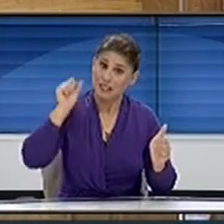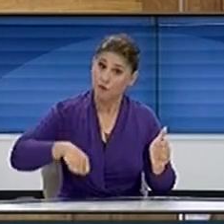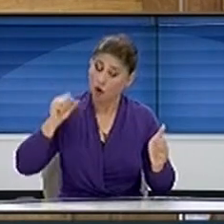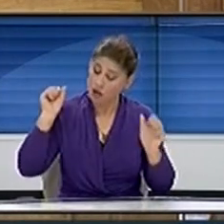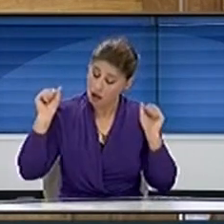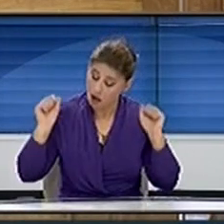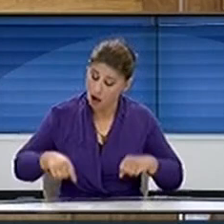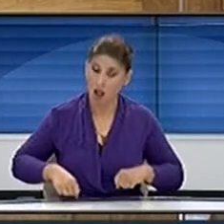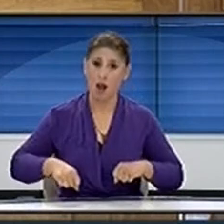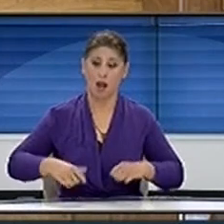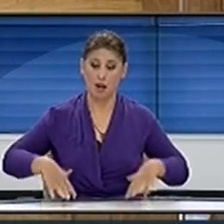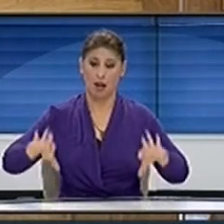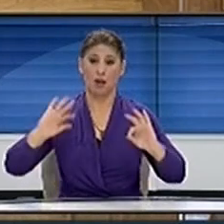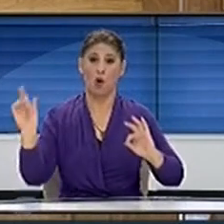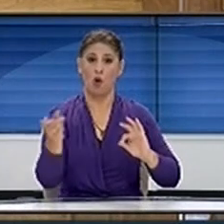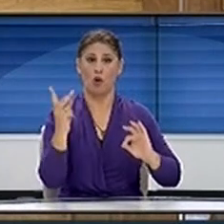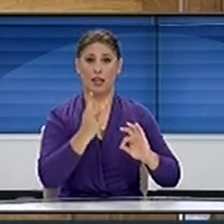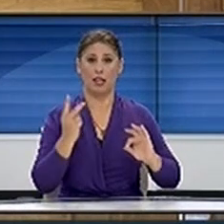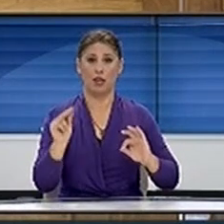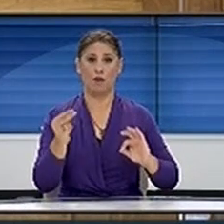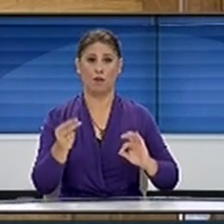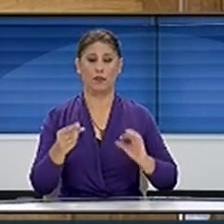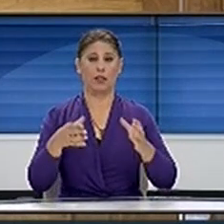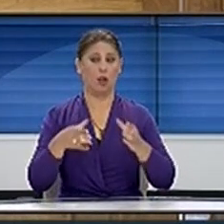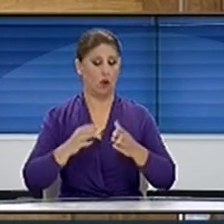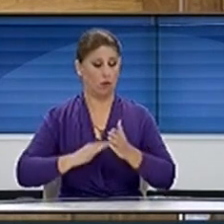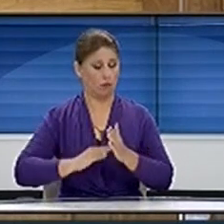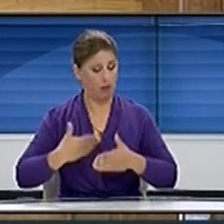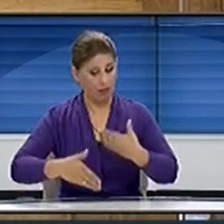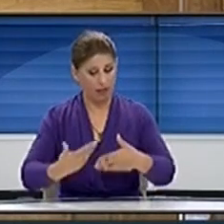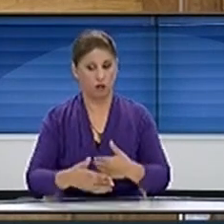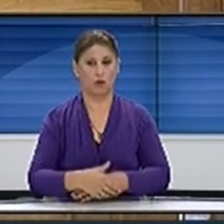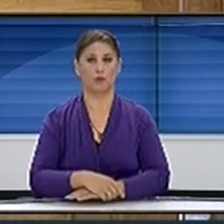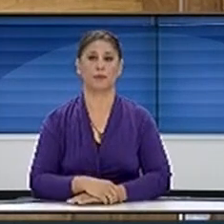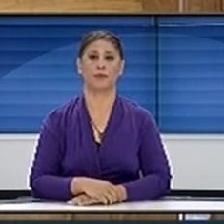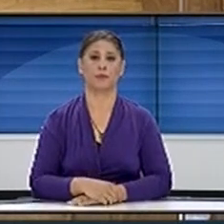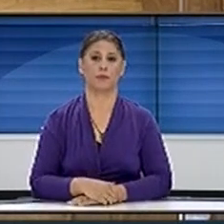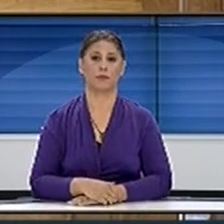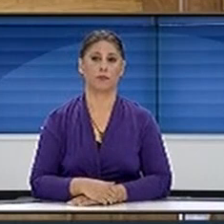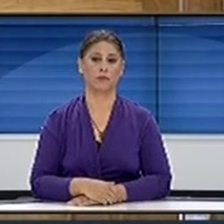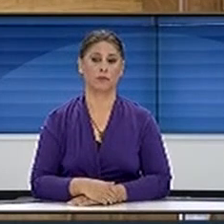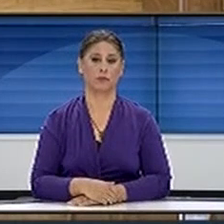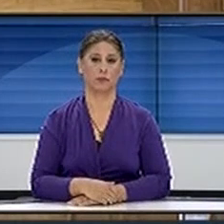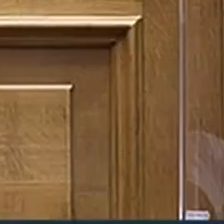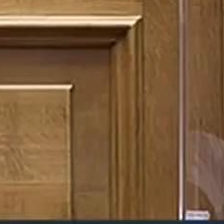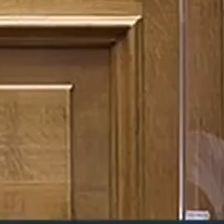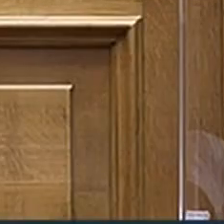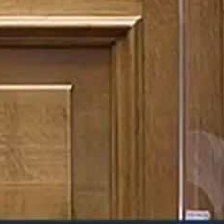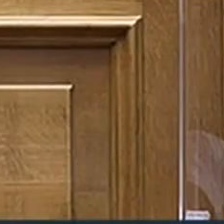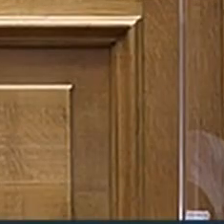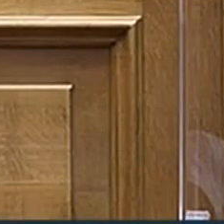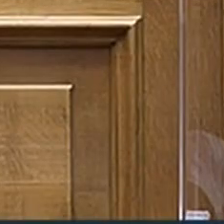στην εκκίνηση όλων των κοινοβουλευτικών διαδικασιών, συμπεριλαμβανομένης και της συζήτησης την οποία διεξάγουμε